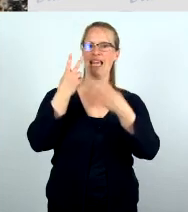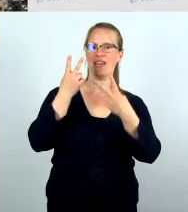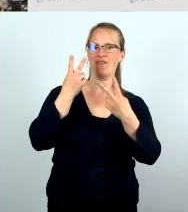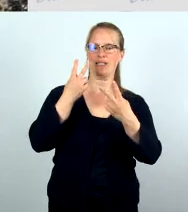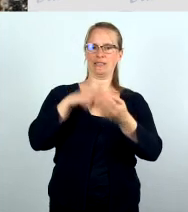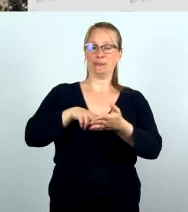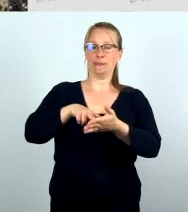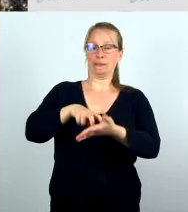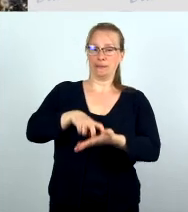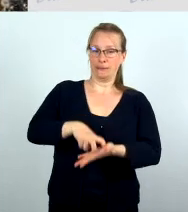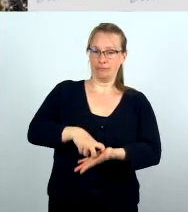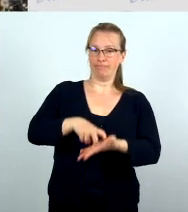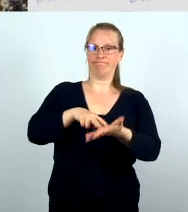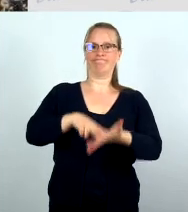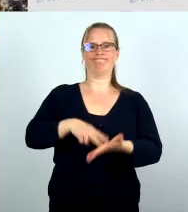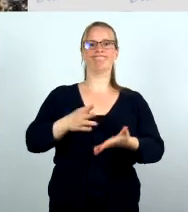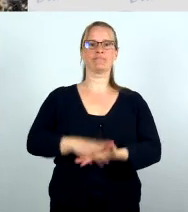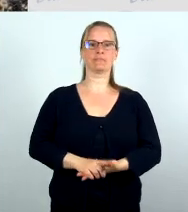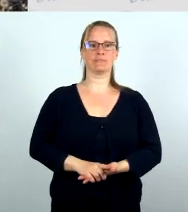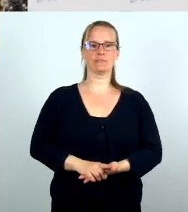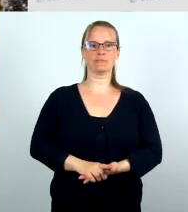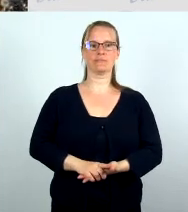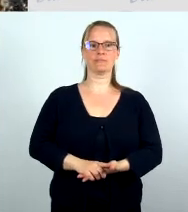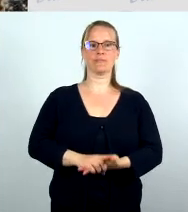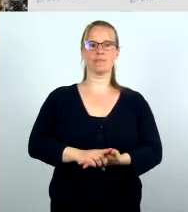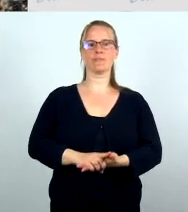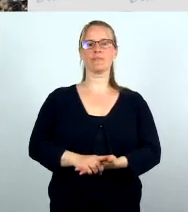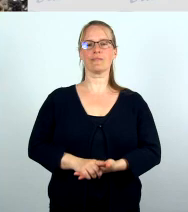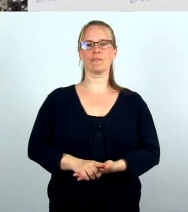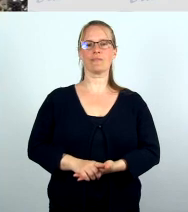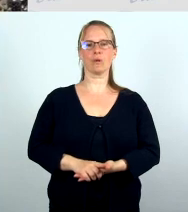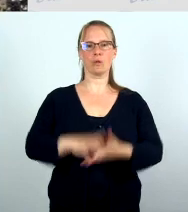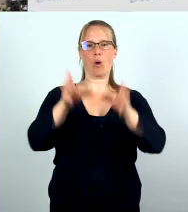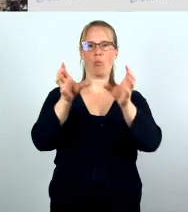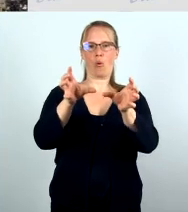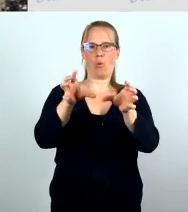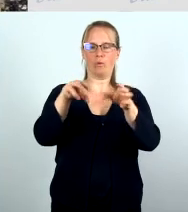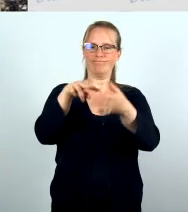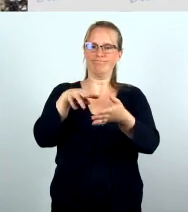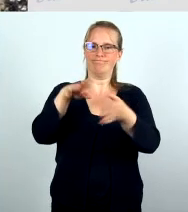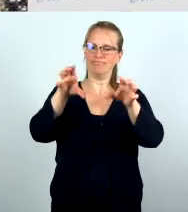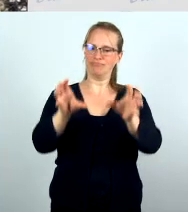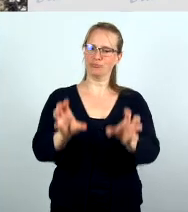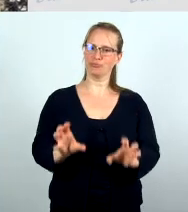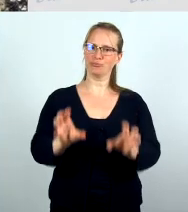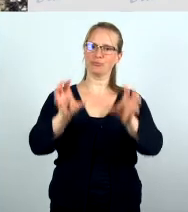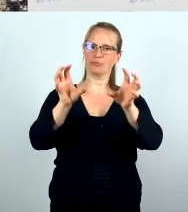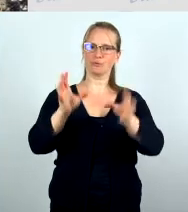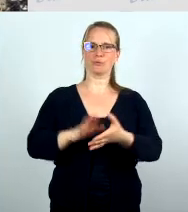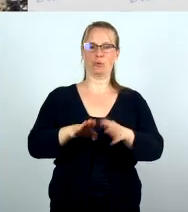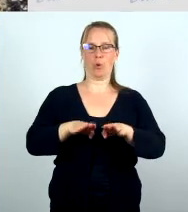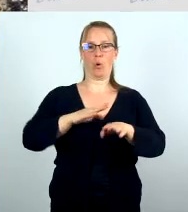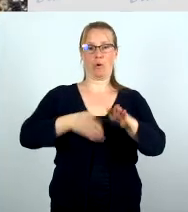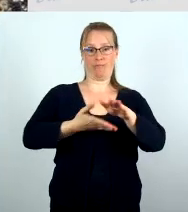schön tief kommt. Das Gesäß sollte auf jeden Fall in der Knie-Linie passieren. Lasst die Fersen fest am Boden. Genau.